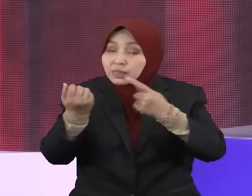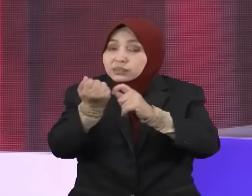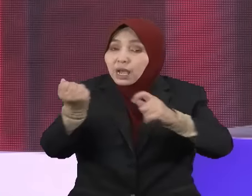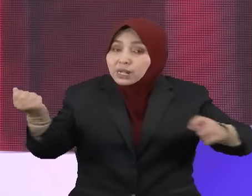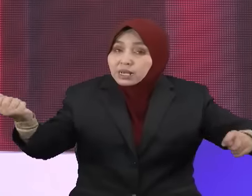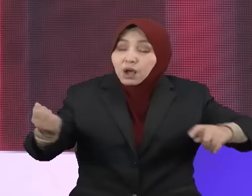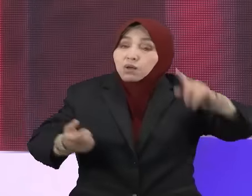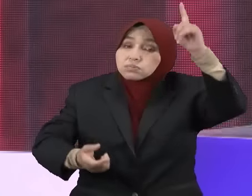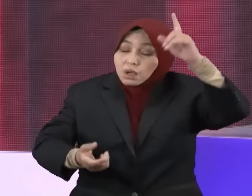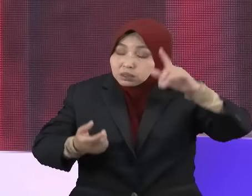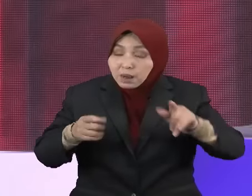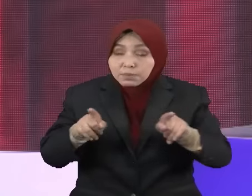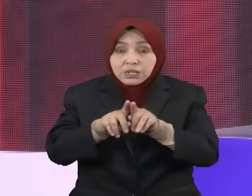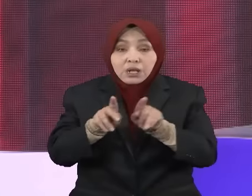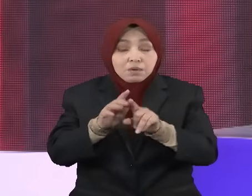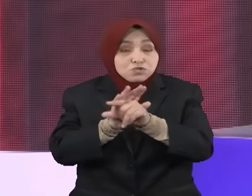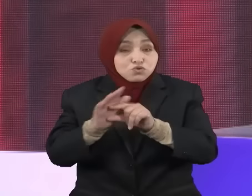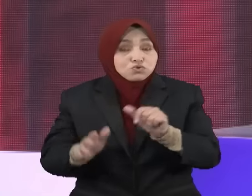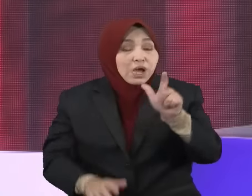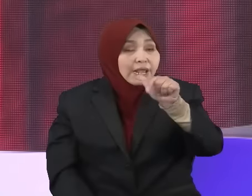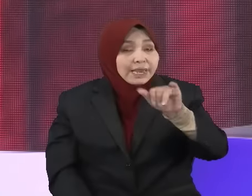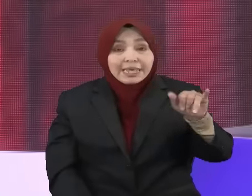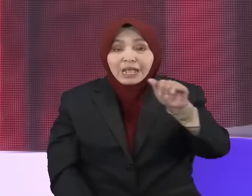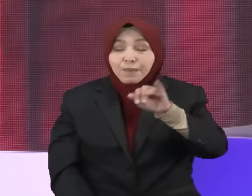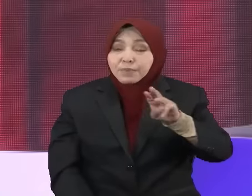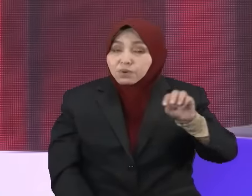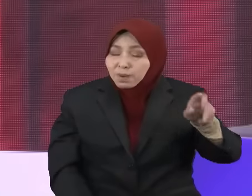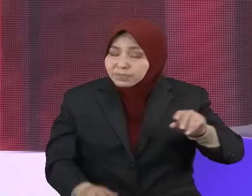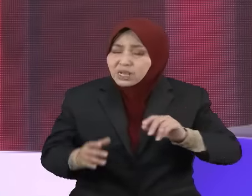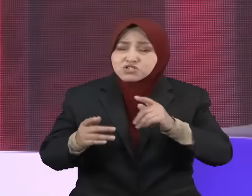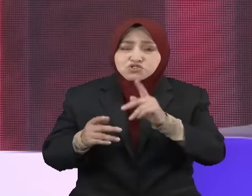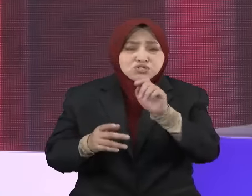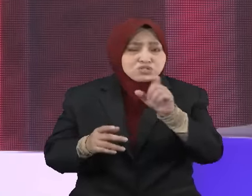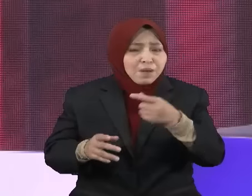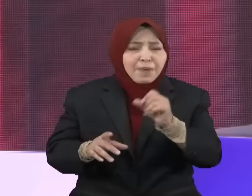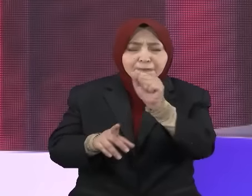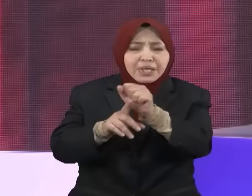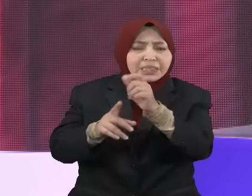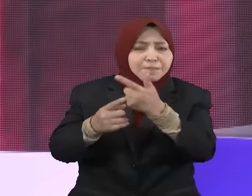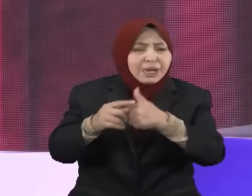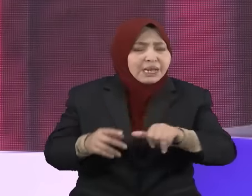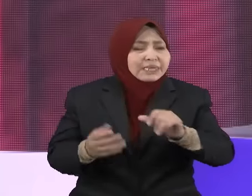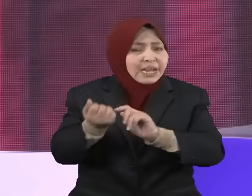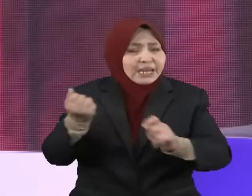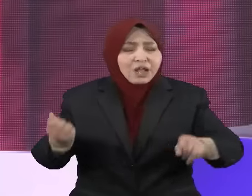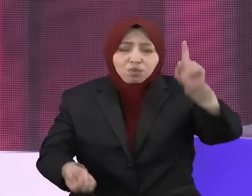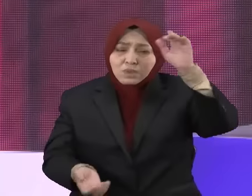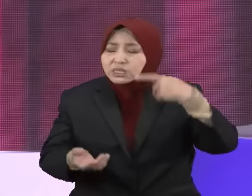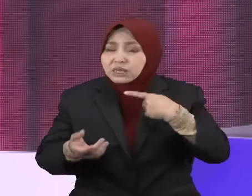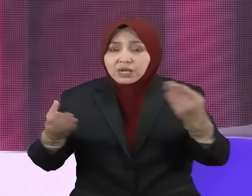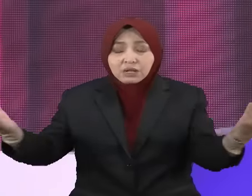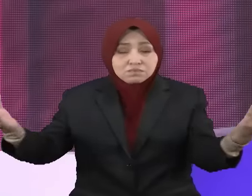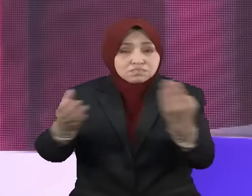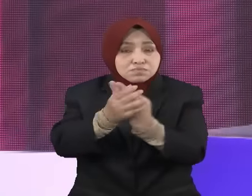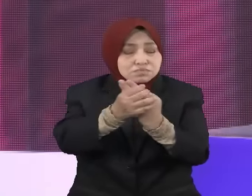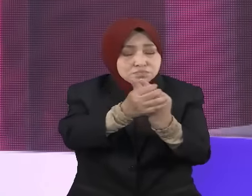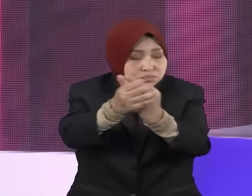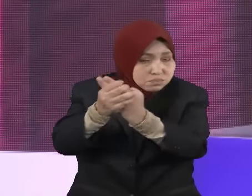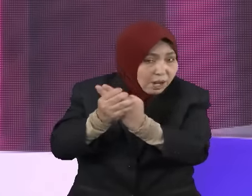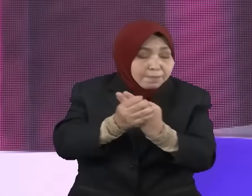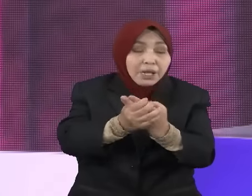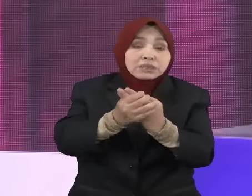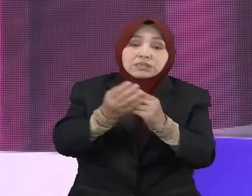sebagaimana dalam surah Ali Imran. Dan kesan pada tali Allah itu kita berpegang, kita akan disatukan oleh tali